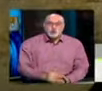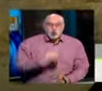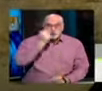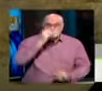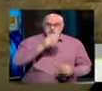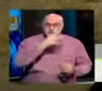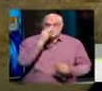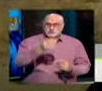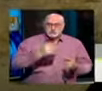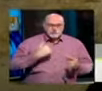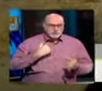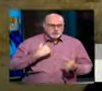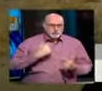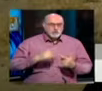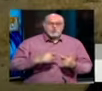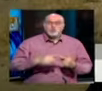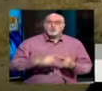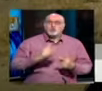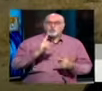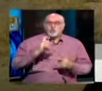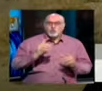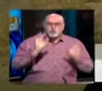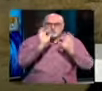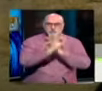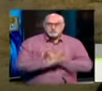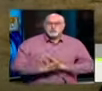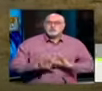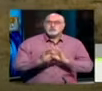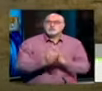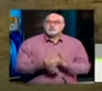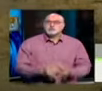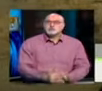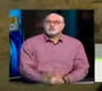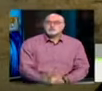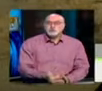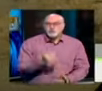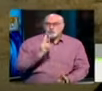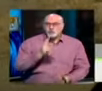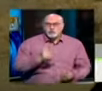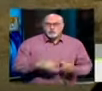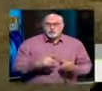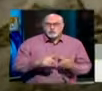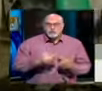الكسيبة ديالنا وكنفكر في والديا كيموتوا بالعطش. علاش؟ باش حنا ماشي من حقنا نشربوا الماء.